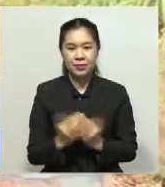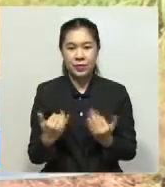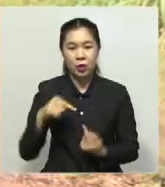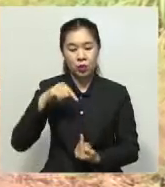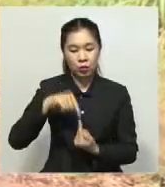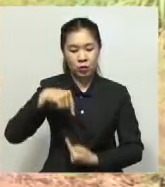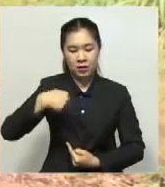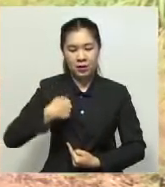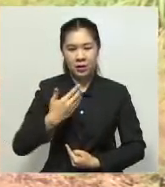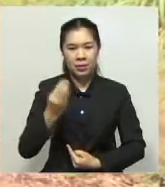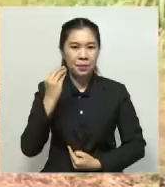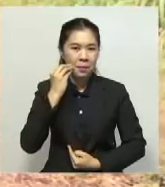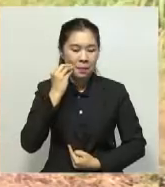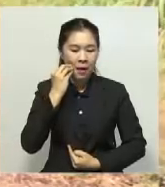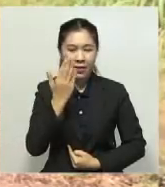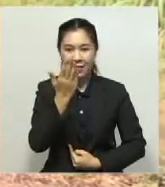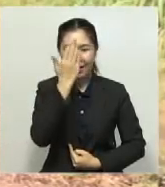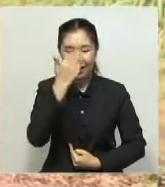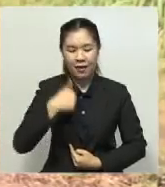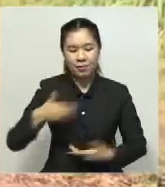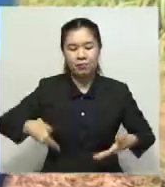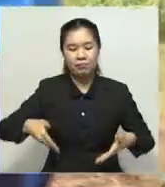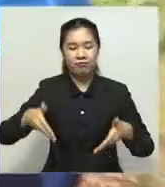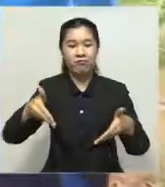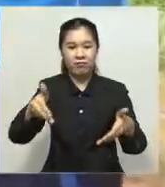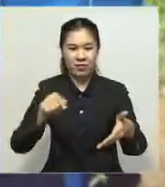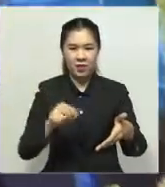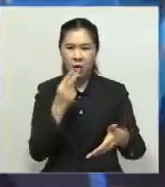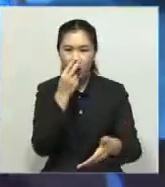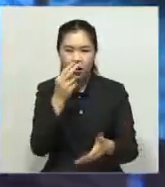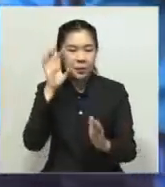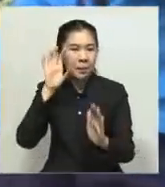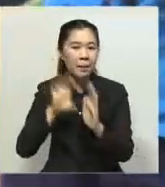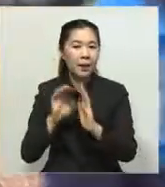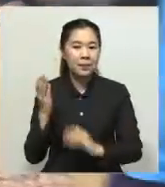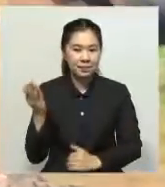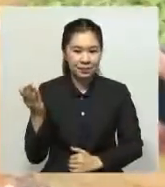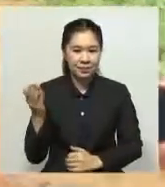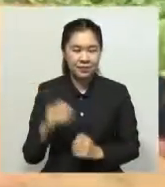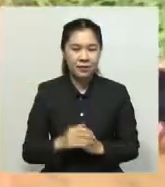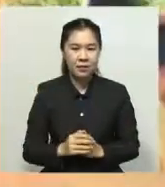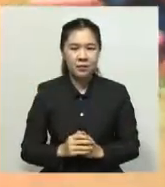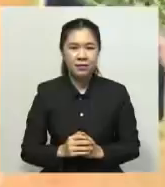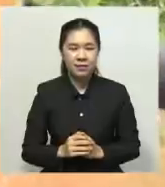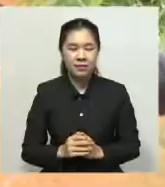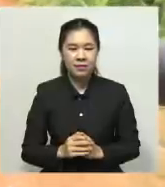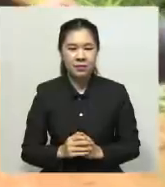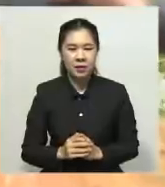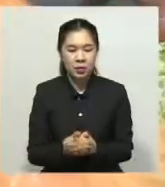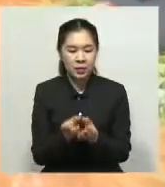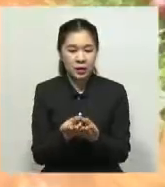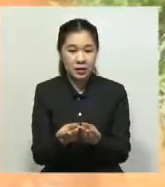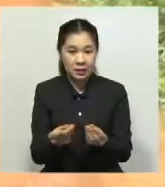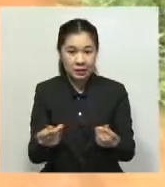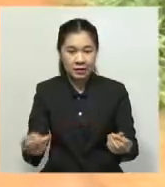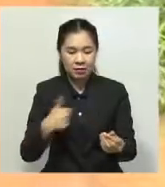ริเวณทางเข้าหมู่บ้านเทพมีชัยค่ะคุณผู้ชมจะเห็นได้ว่าเส้นทางบริเวณนี้นะคะตั้งแต่บริเวณที่ดินนะคะ